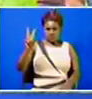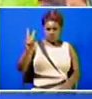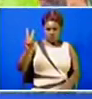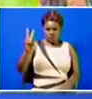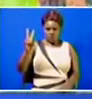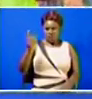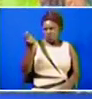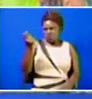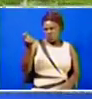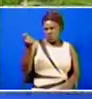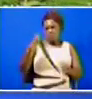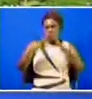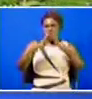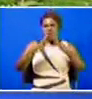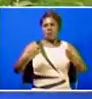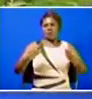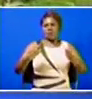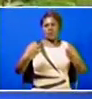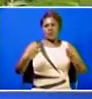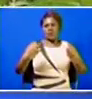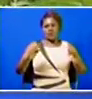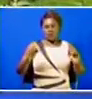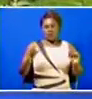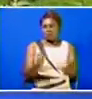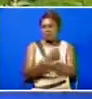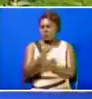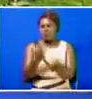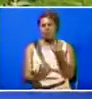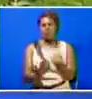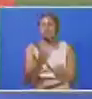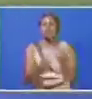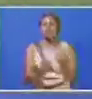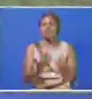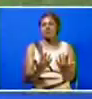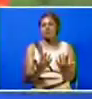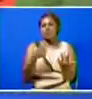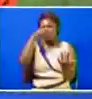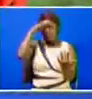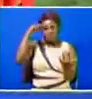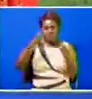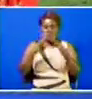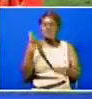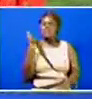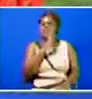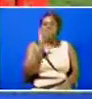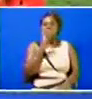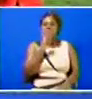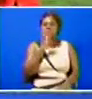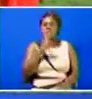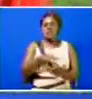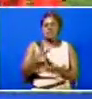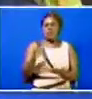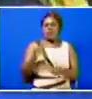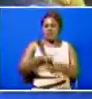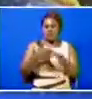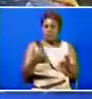nyumba kidogo sana, hata pahali pa kupikia chakula hakuna, kwa sababu unaona ni hatari kweli. Hata